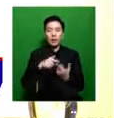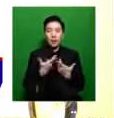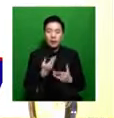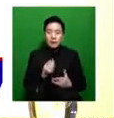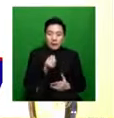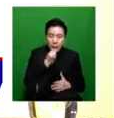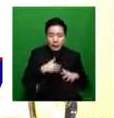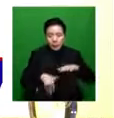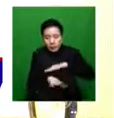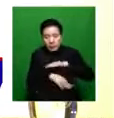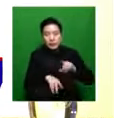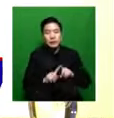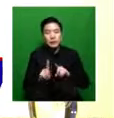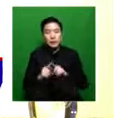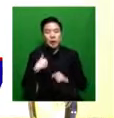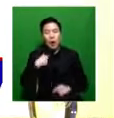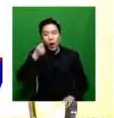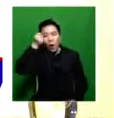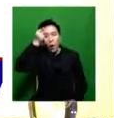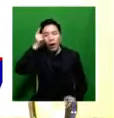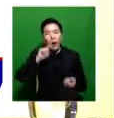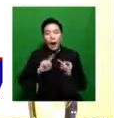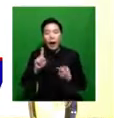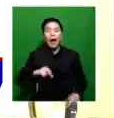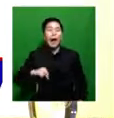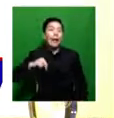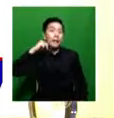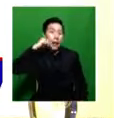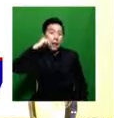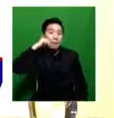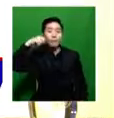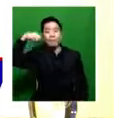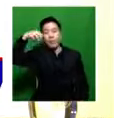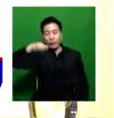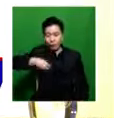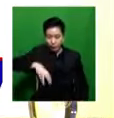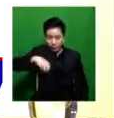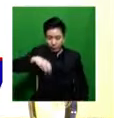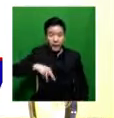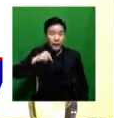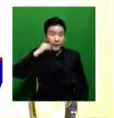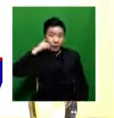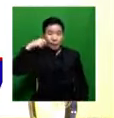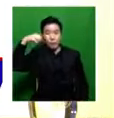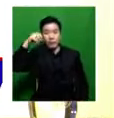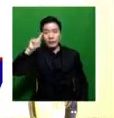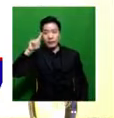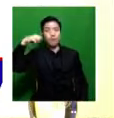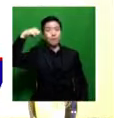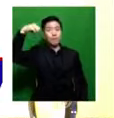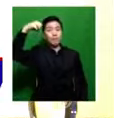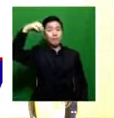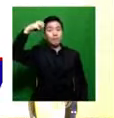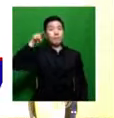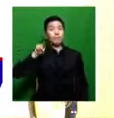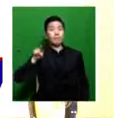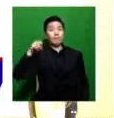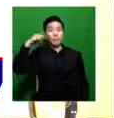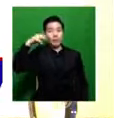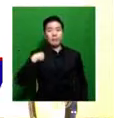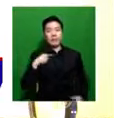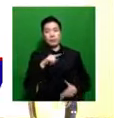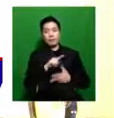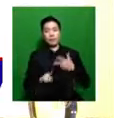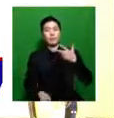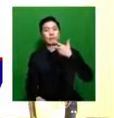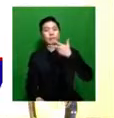ปโภคขั้นพื้นฐานที่เราเข้าใจง่ายๆคือค่าน้ำค่าไฟนะคะเอาไปที่ค่าไฟฟ้าก่อนก็จะมีอยู่3ด้านด้